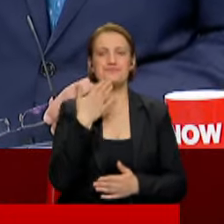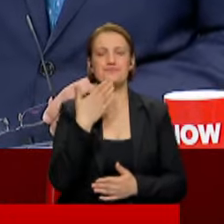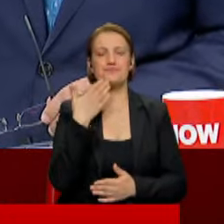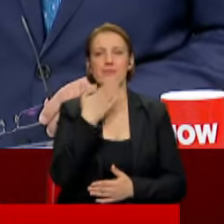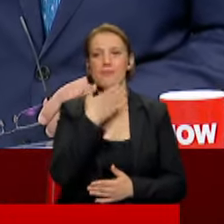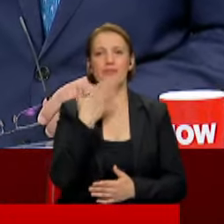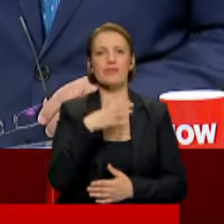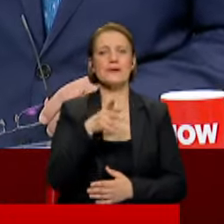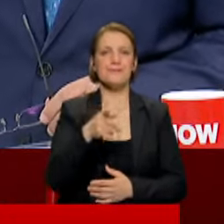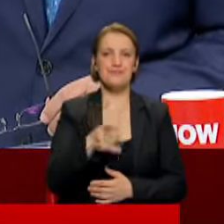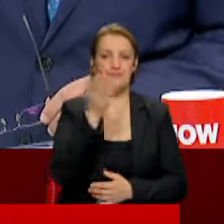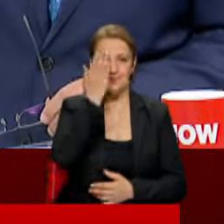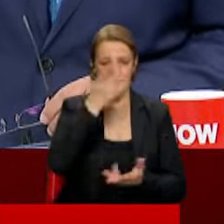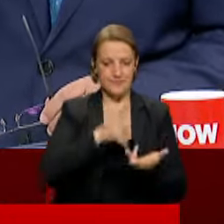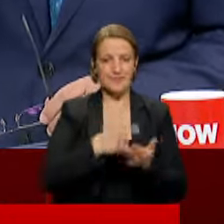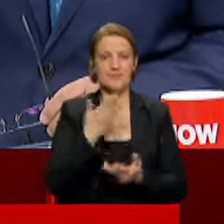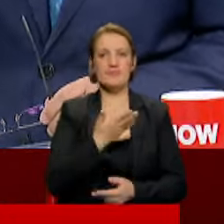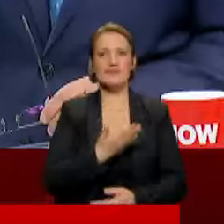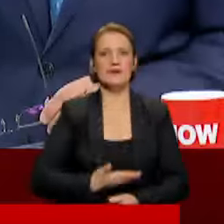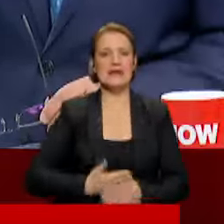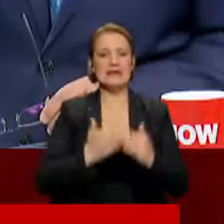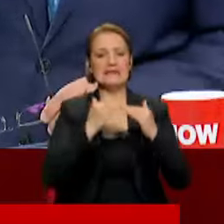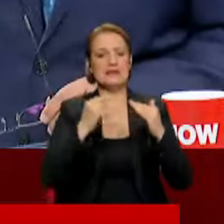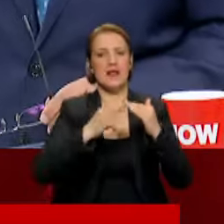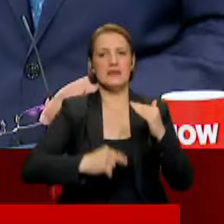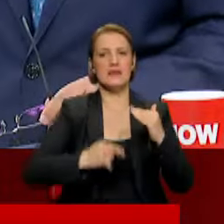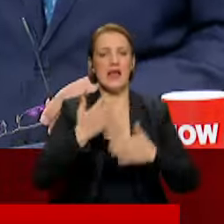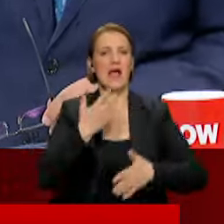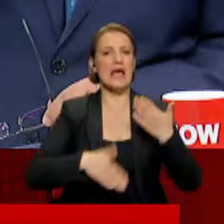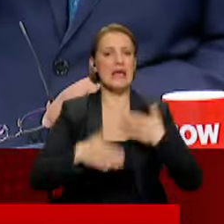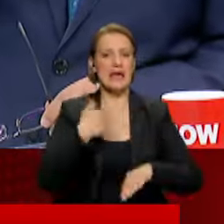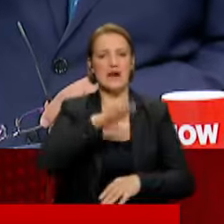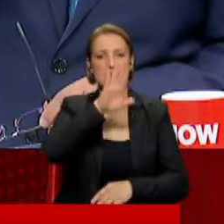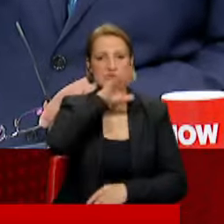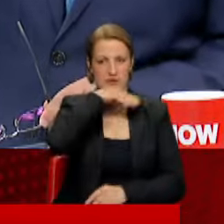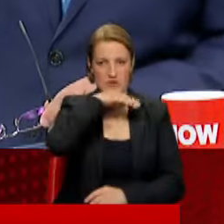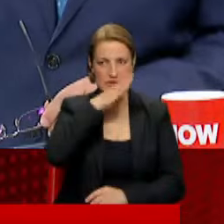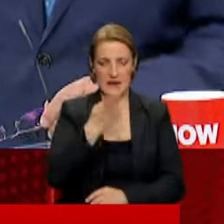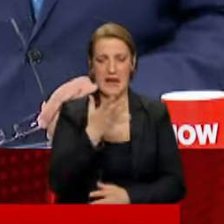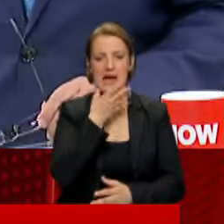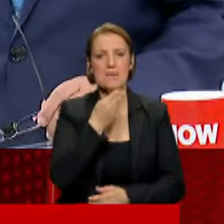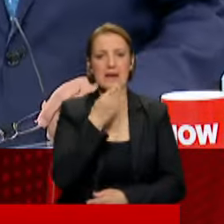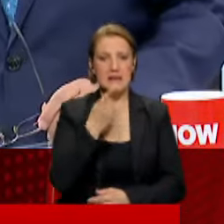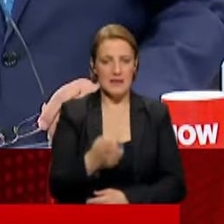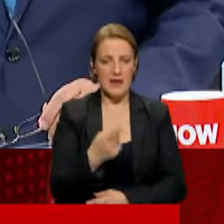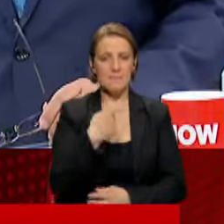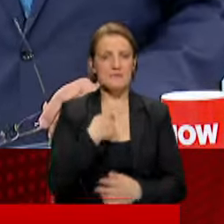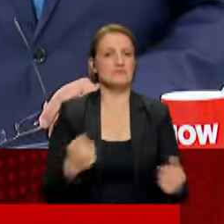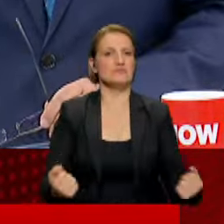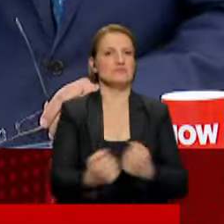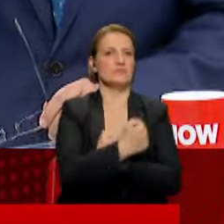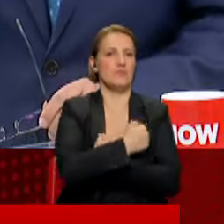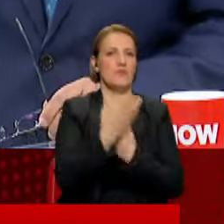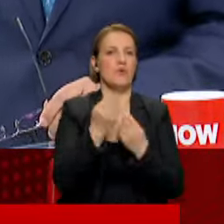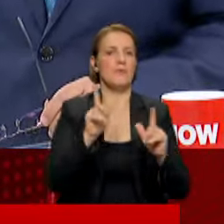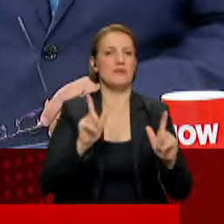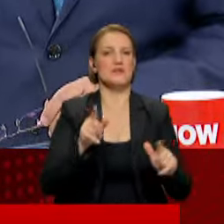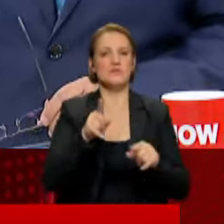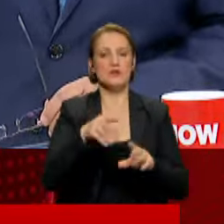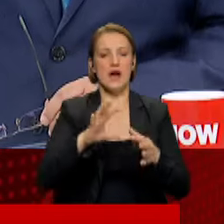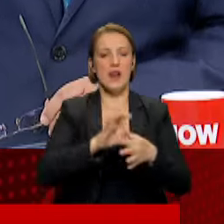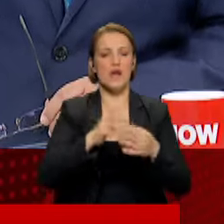gruplara yoksullara açlık sınırının altında olanlara engellilere yaşlılara emeklilere bizim kucak açmamız dır Bununla ilgili